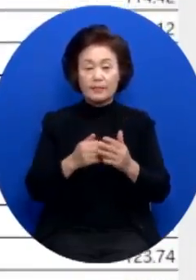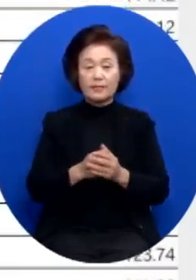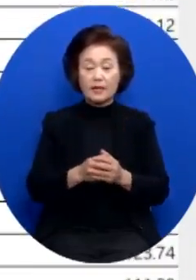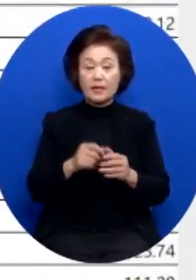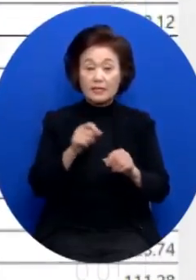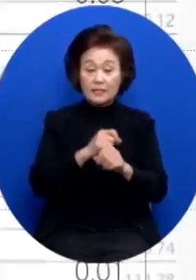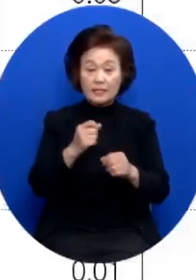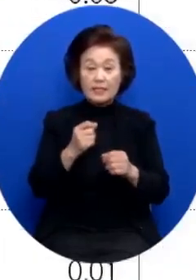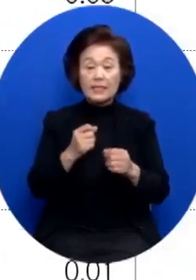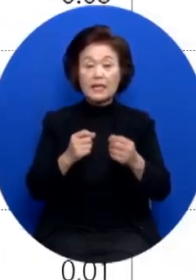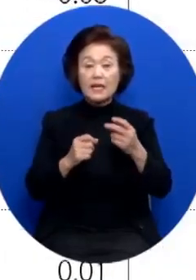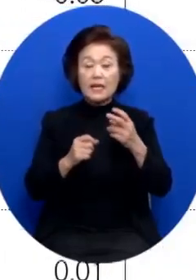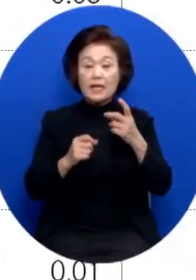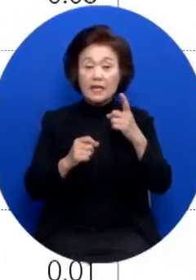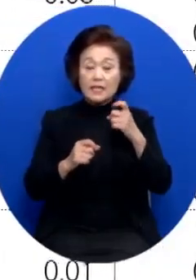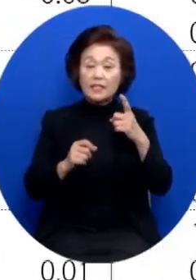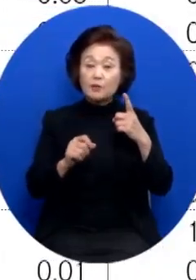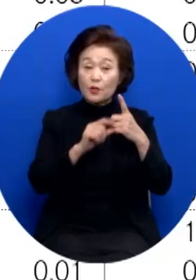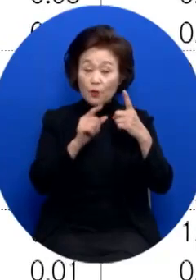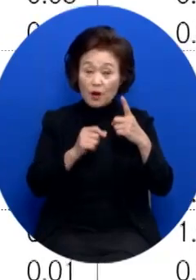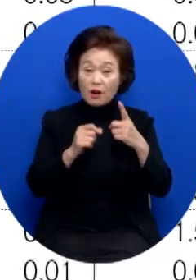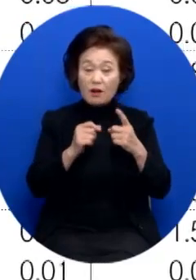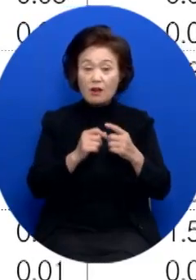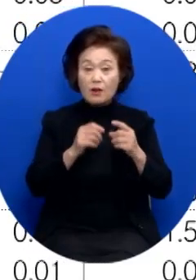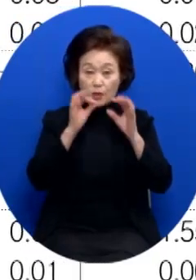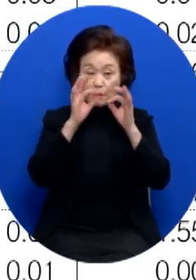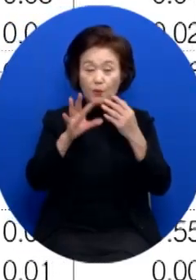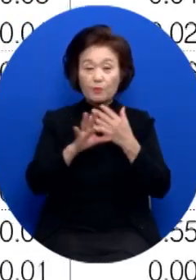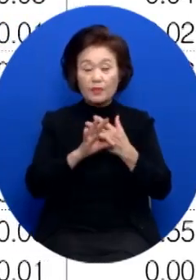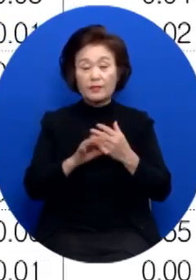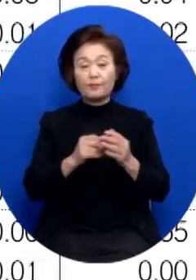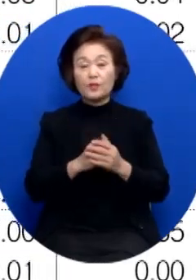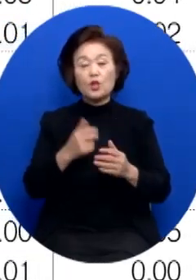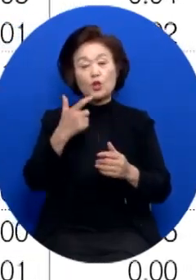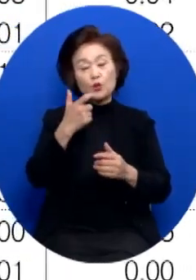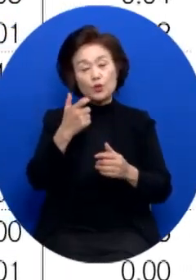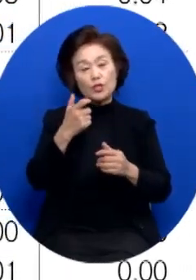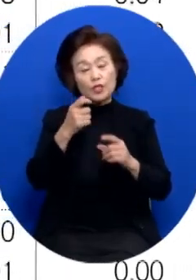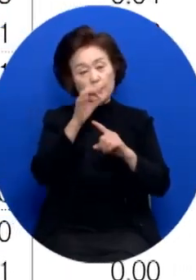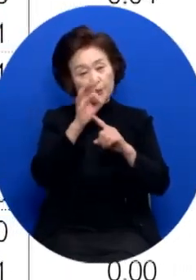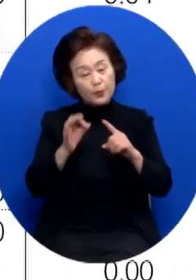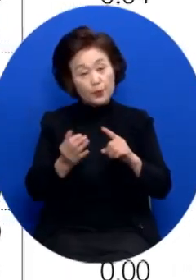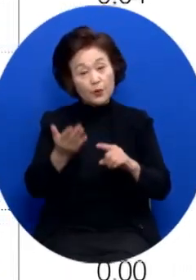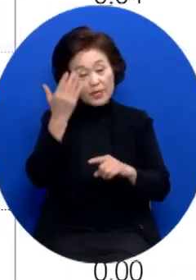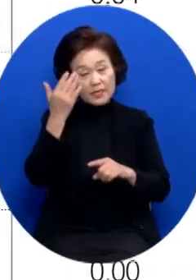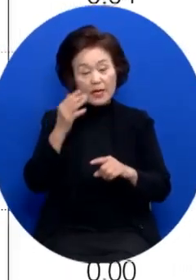특히 지난달 가공식품 세부 품목 73개 가운데 60%가 넘는